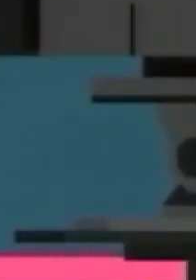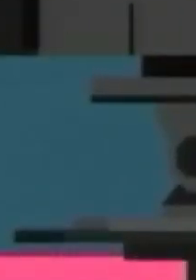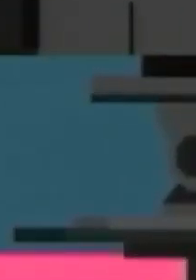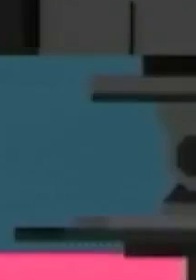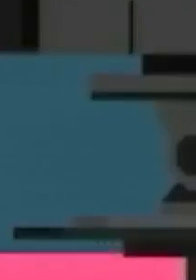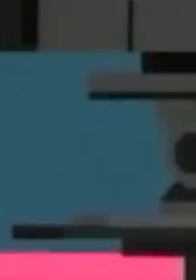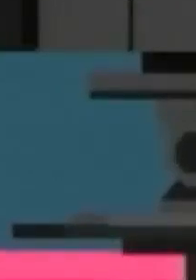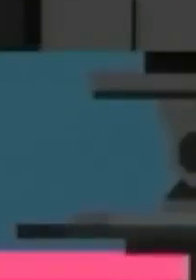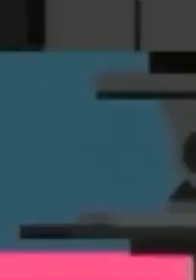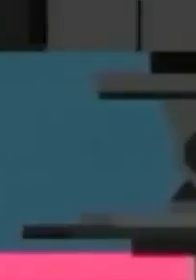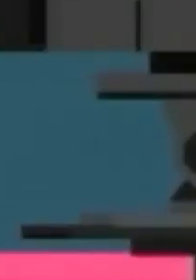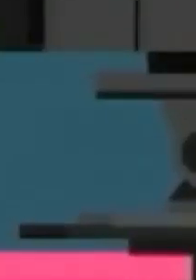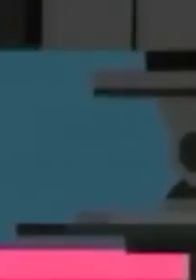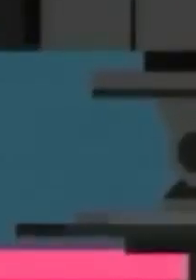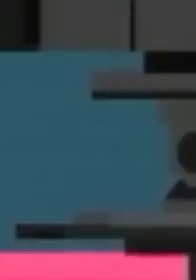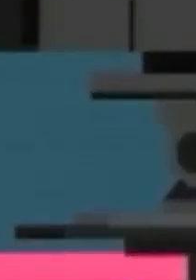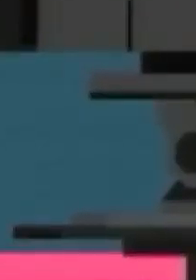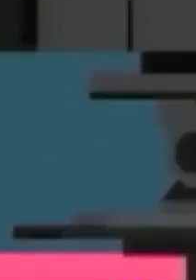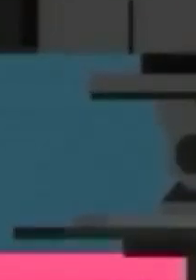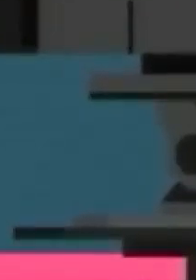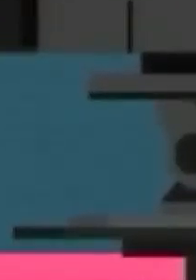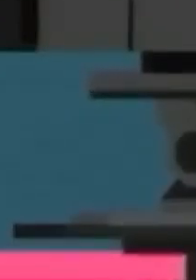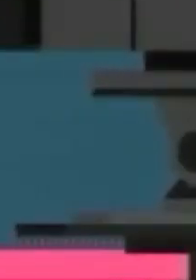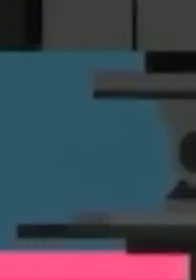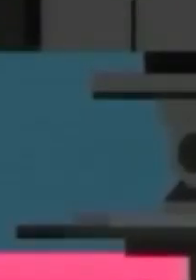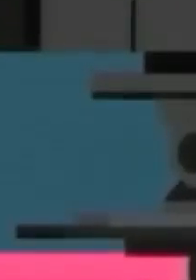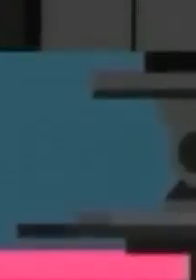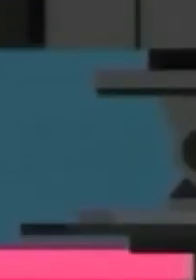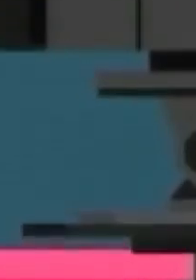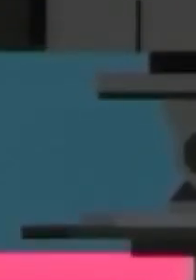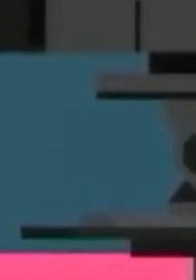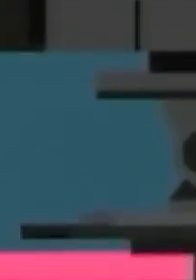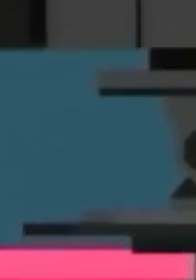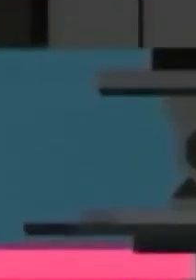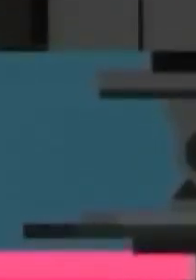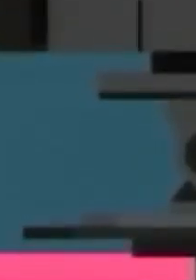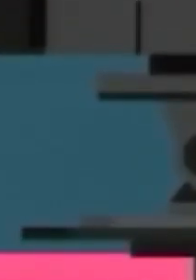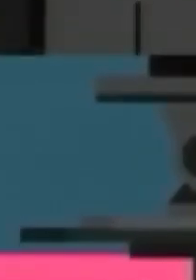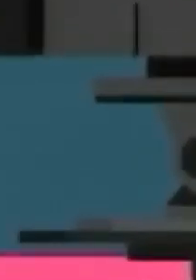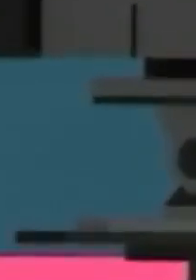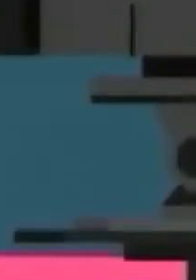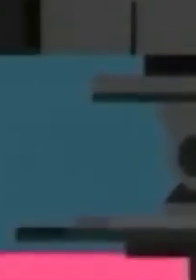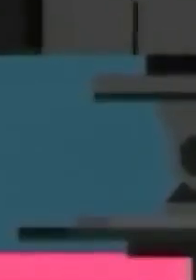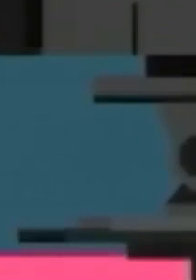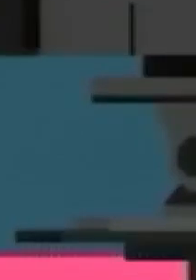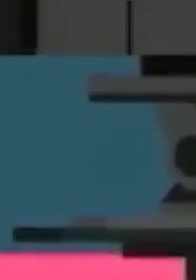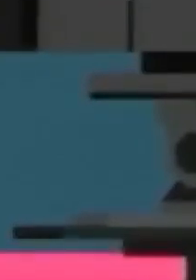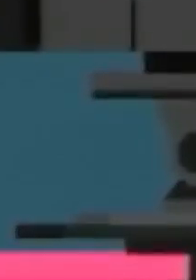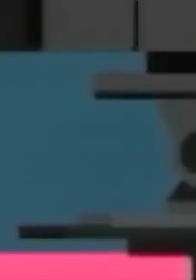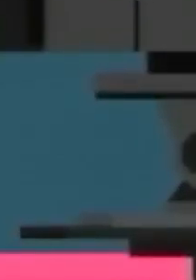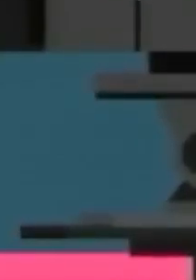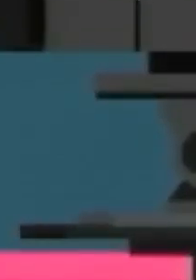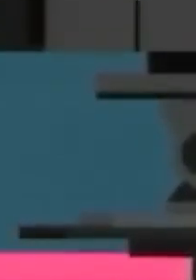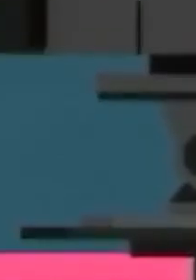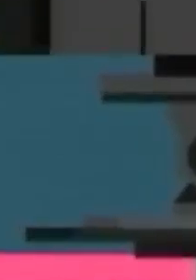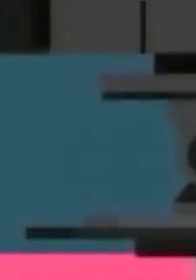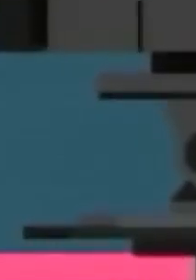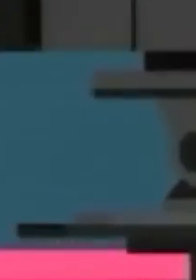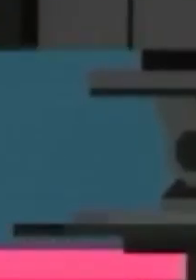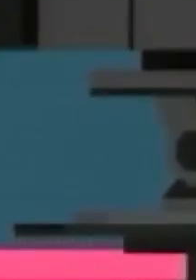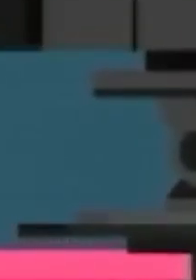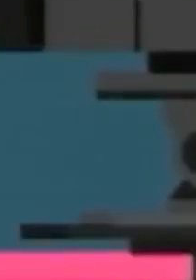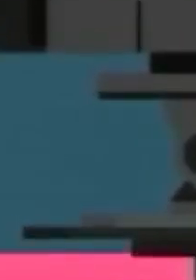اصناف جديدة. هي ومين خلي السفرة احلى معنا الدنيا تحلى. ما هو علشانك. هي